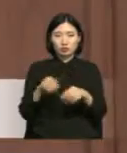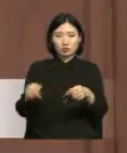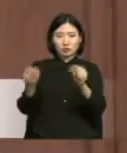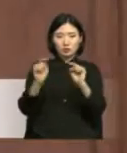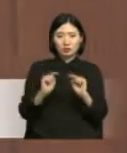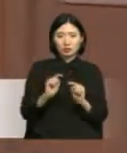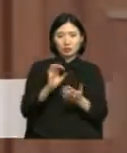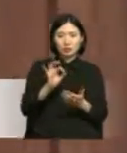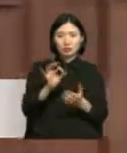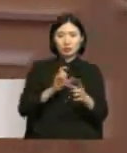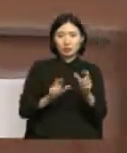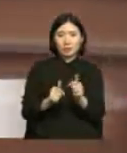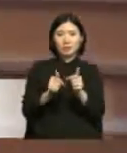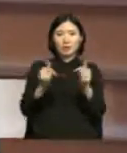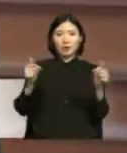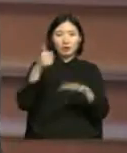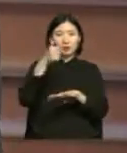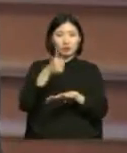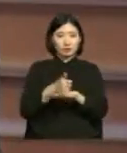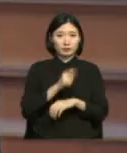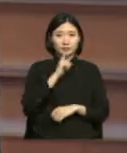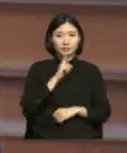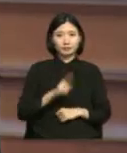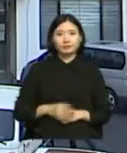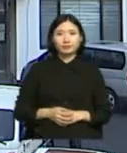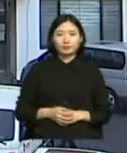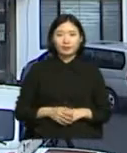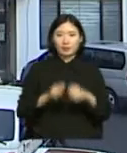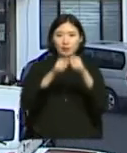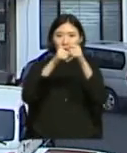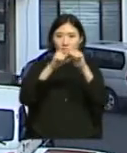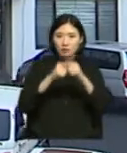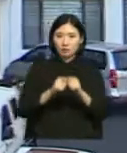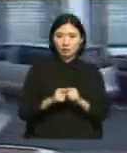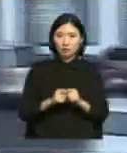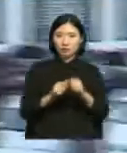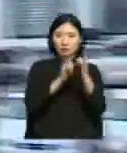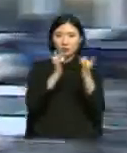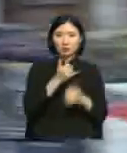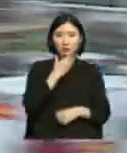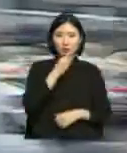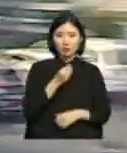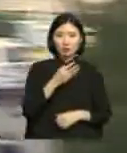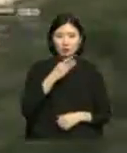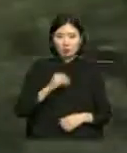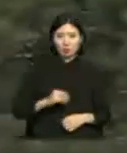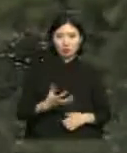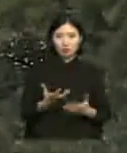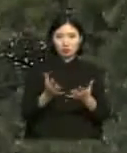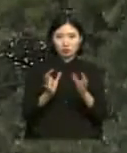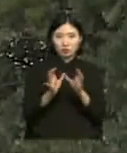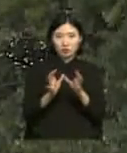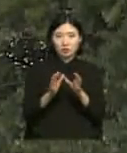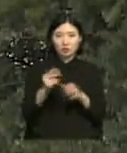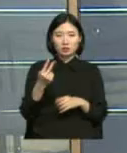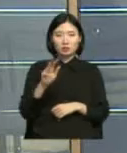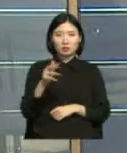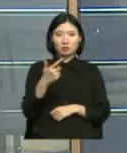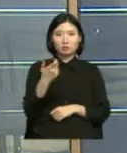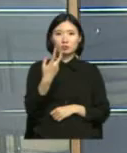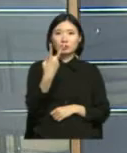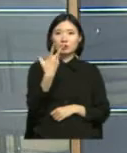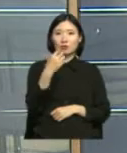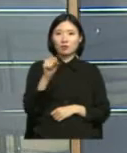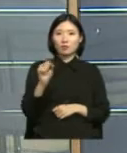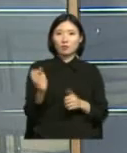예산을 대폭 확대한 결과라고 설명했습니다. 세부적으로 보면 사회복지와 보건 분야에 총 2,862억